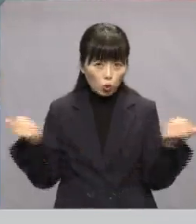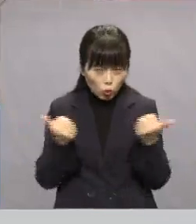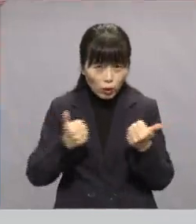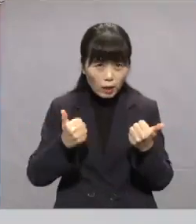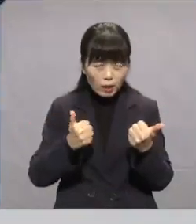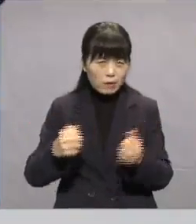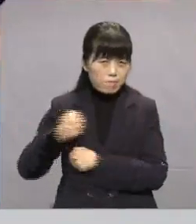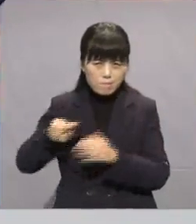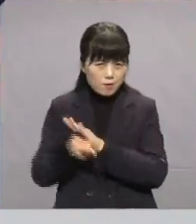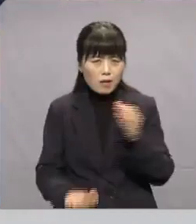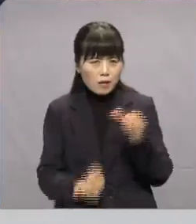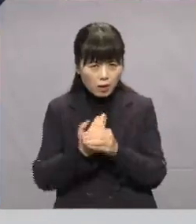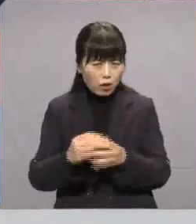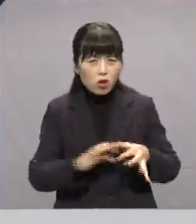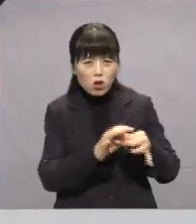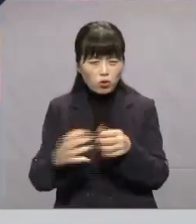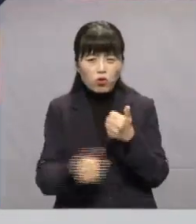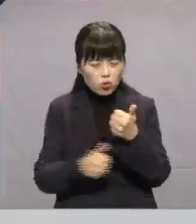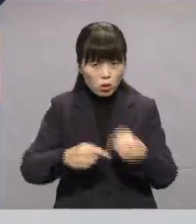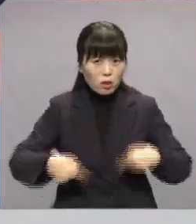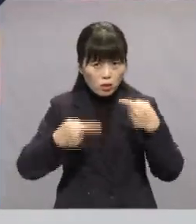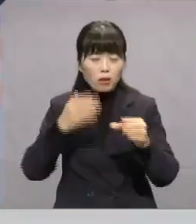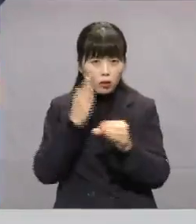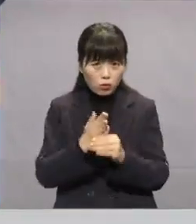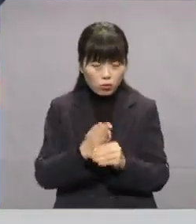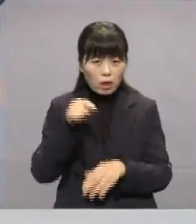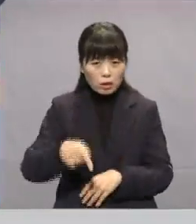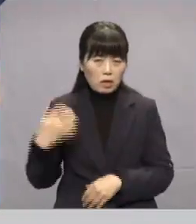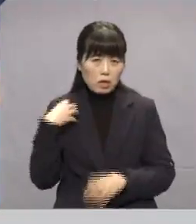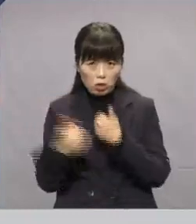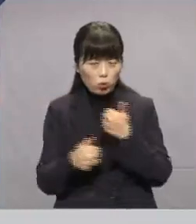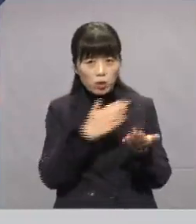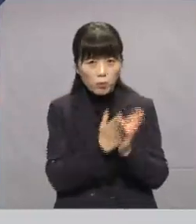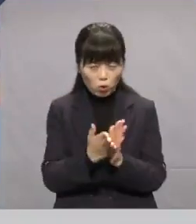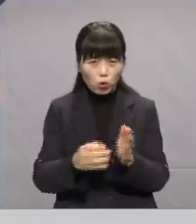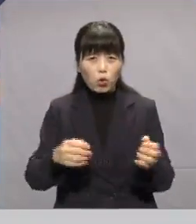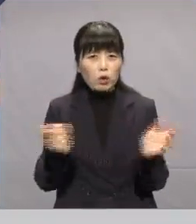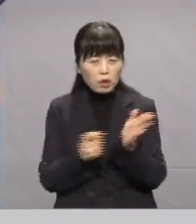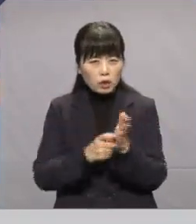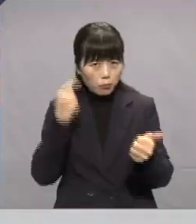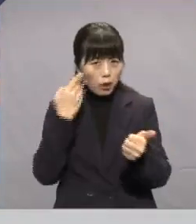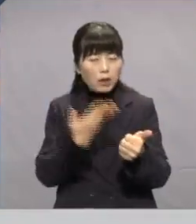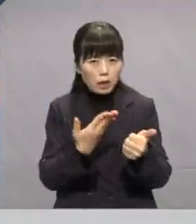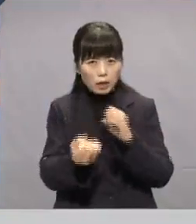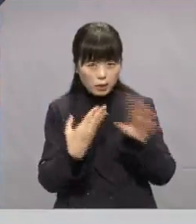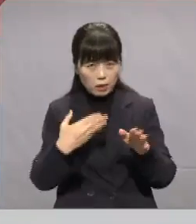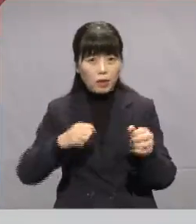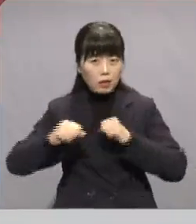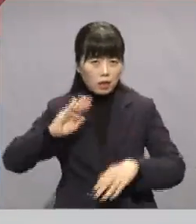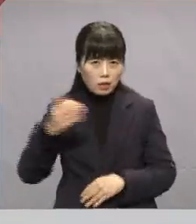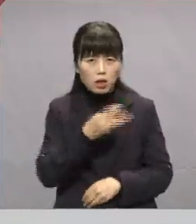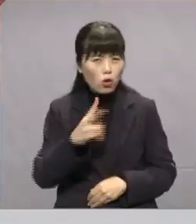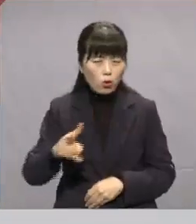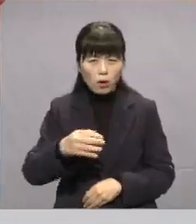국회에서는 이번 비상계엄 사태에 연루된 인사들을 출석시킨 가운데 해당 상임위별로 긴급 현안 질의가 진행됐습니다.